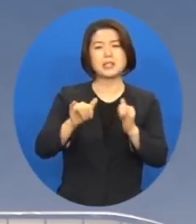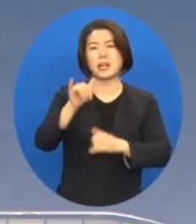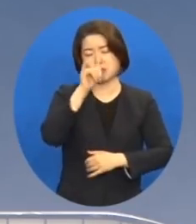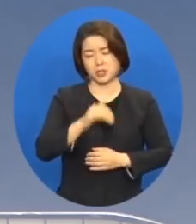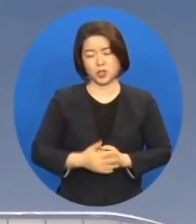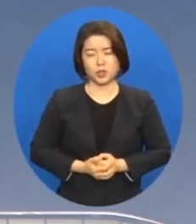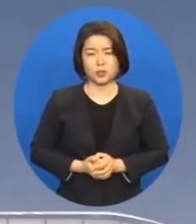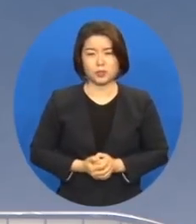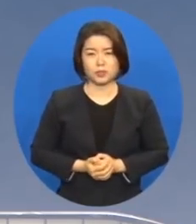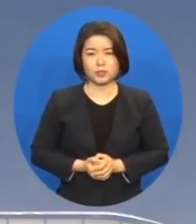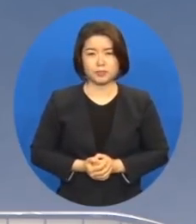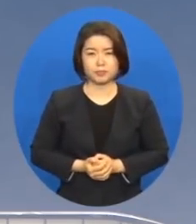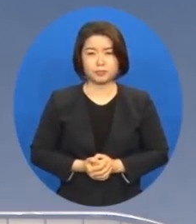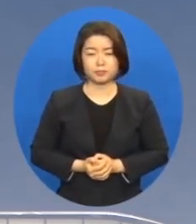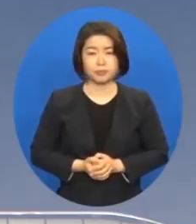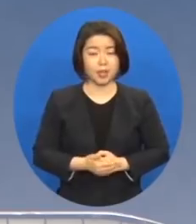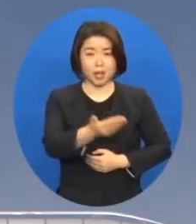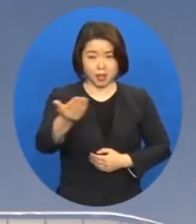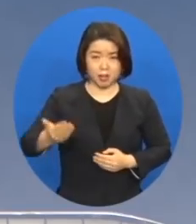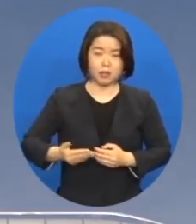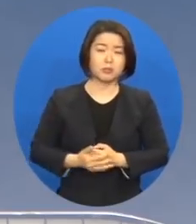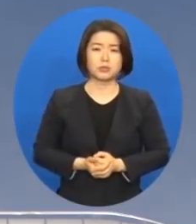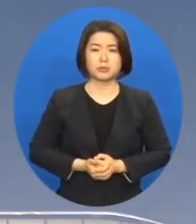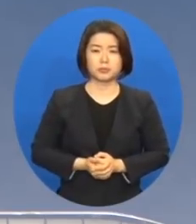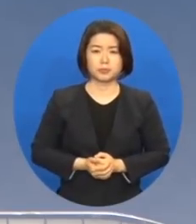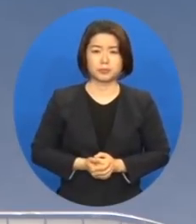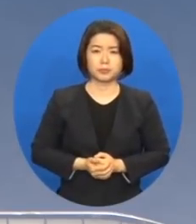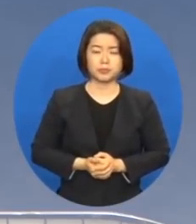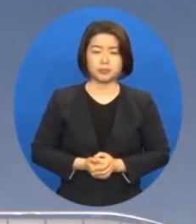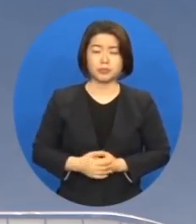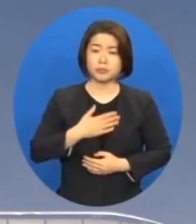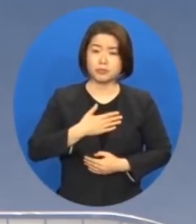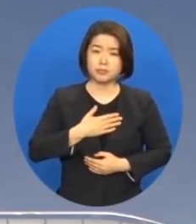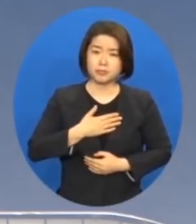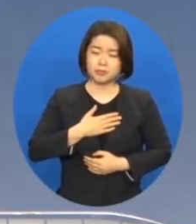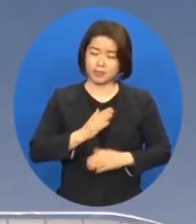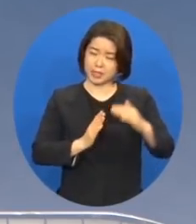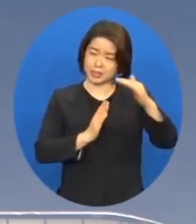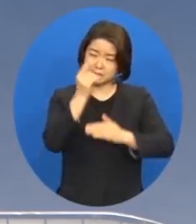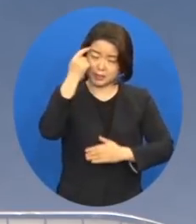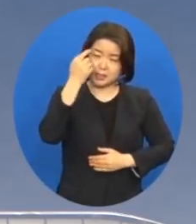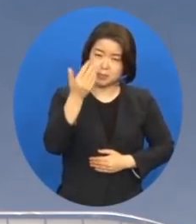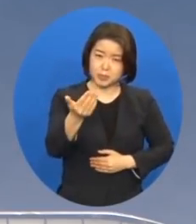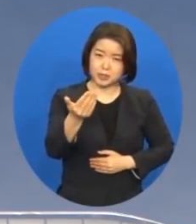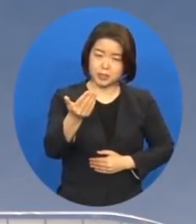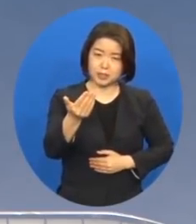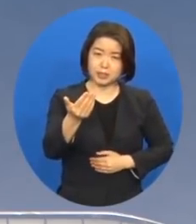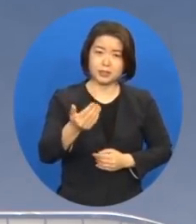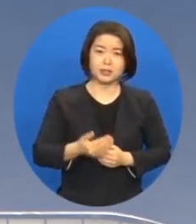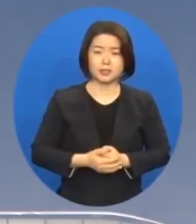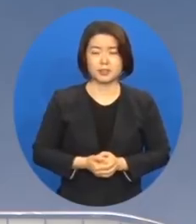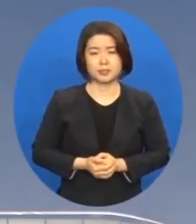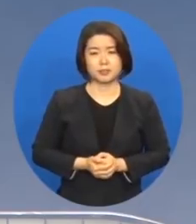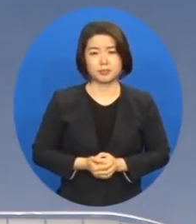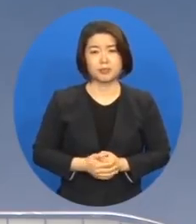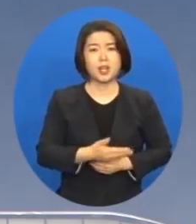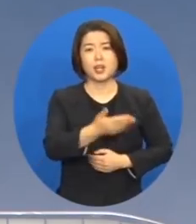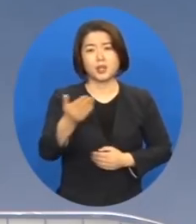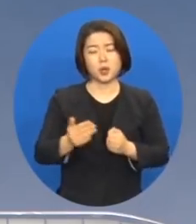같아요. 여러분, 제가 그렇게 지나친 겁니까?